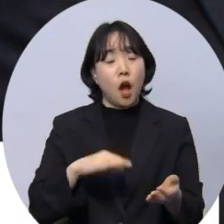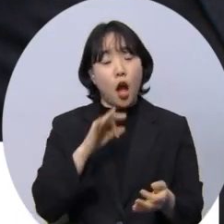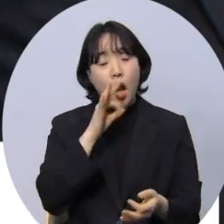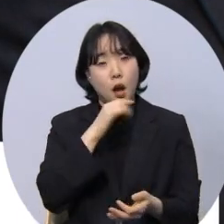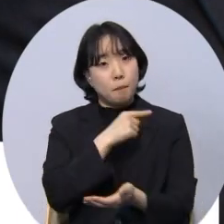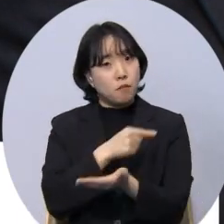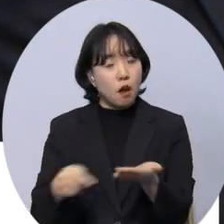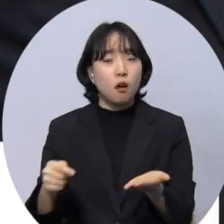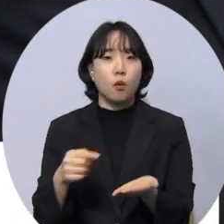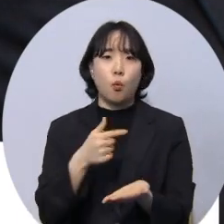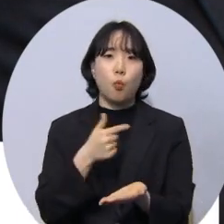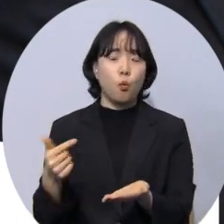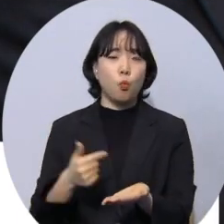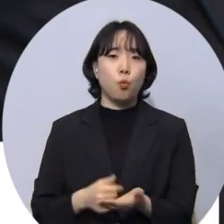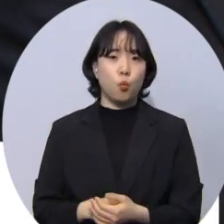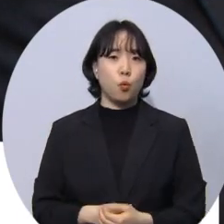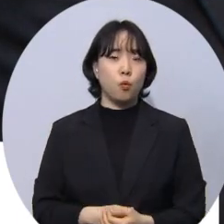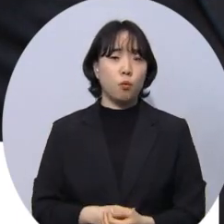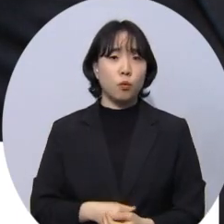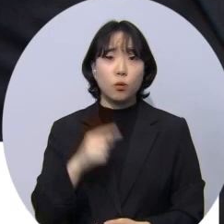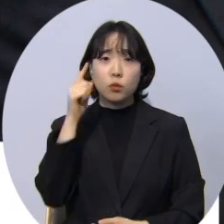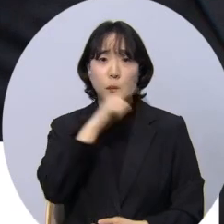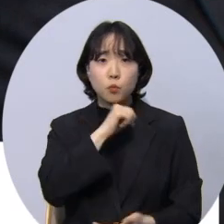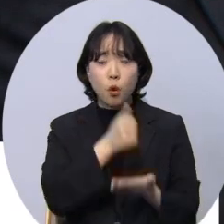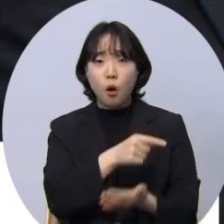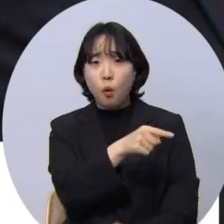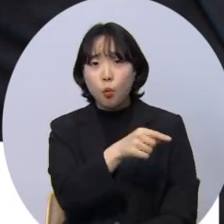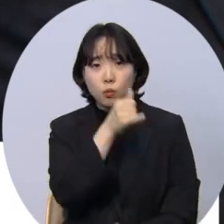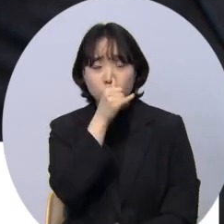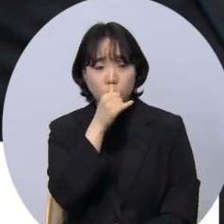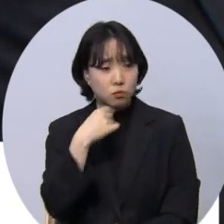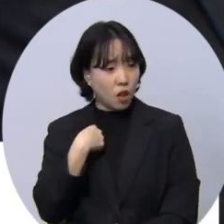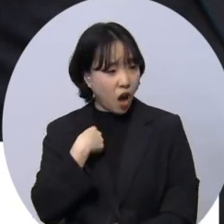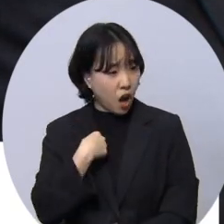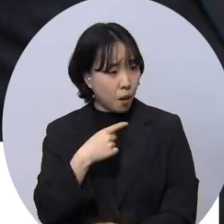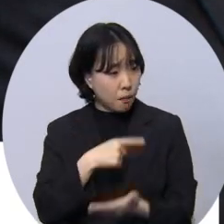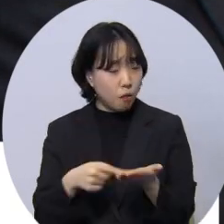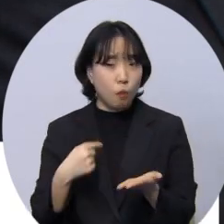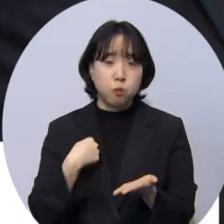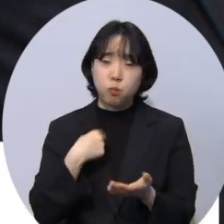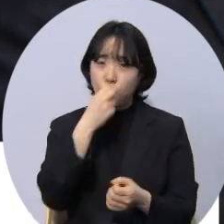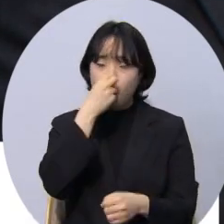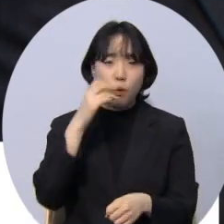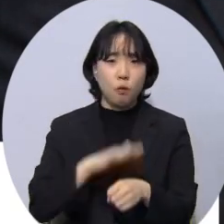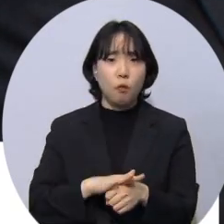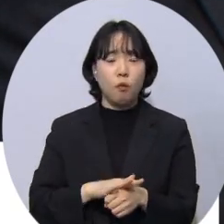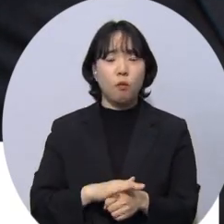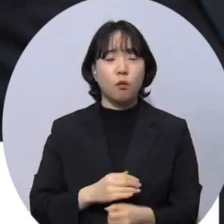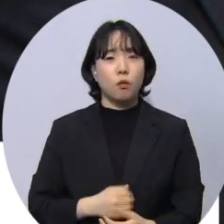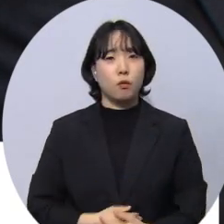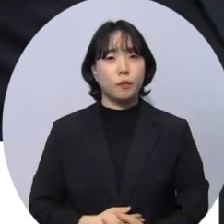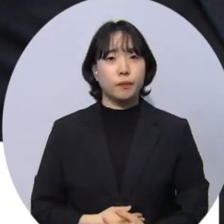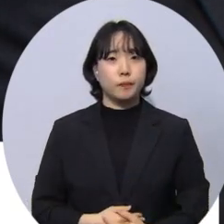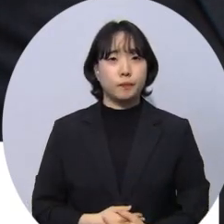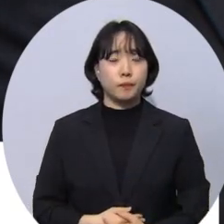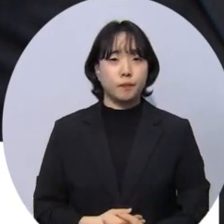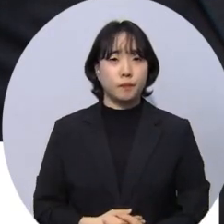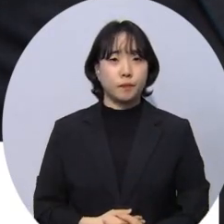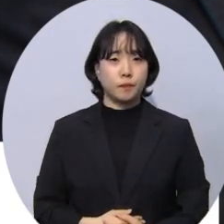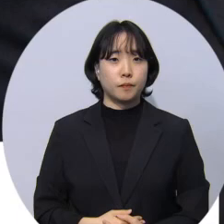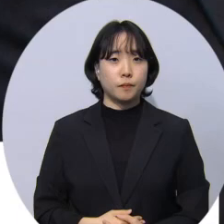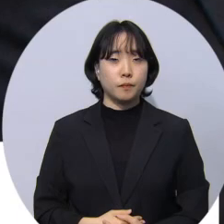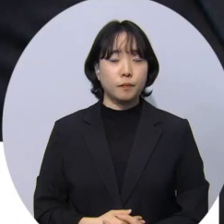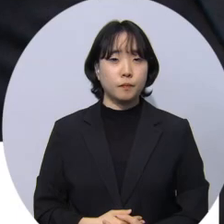되는데 어 이제 나쁜짓을 한 사람은 따로 있는데 이제 제가 그 히 다 감당해야 한다고